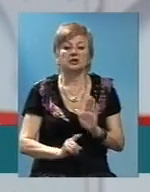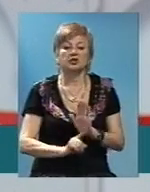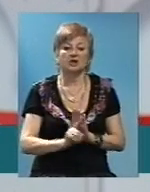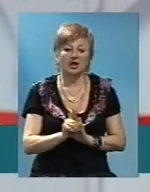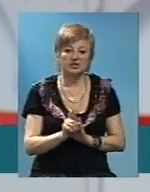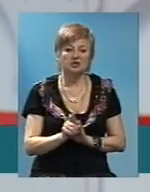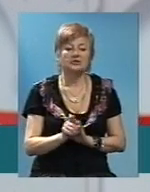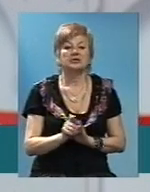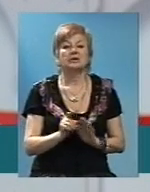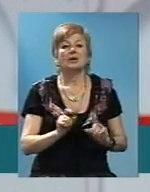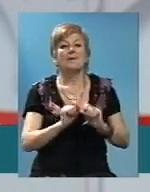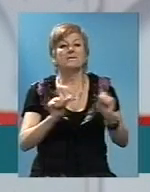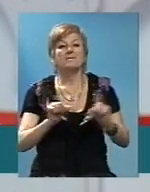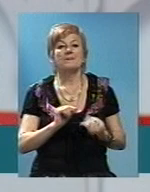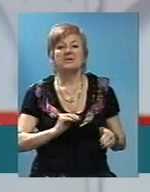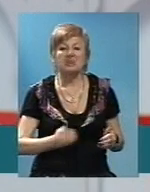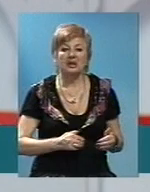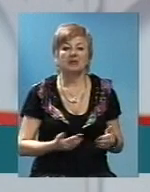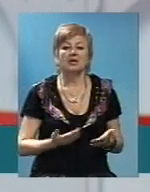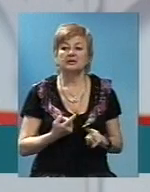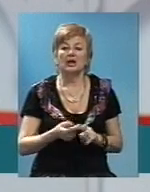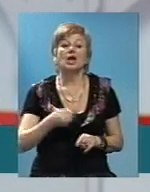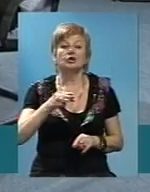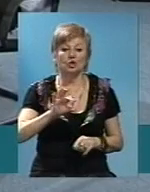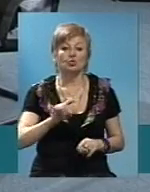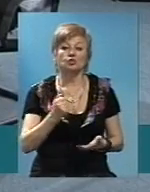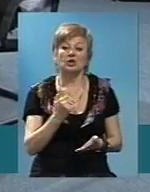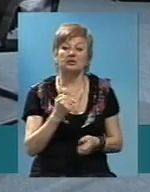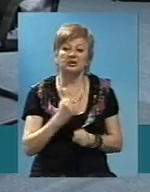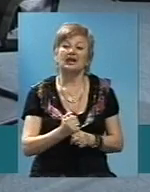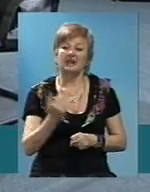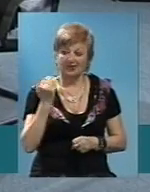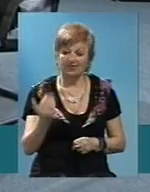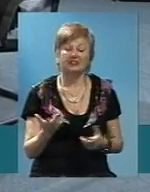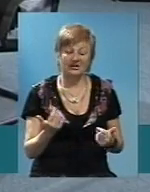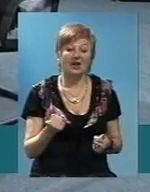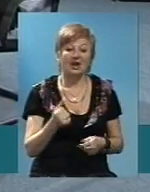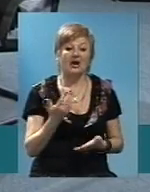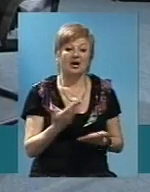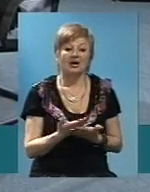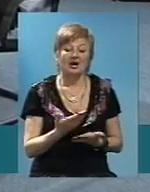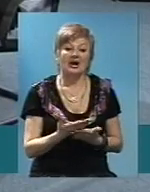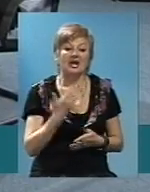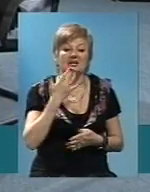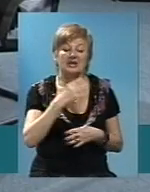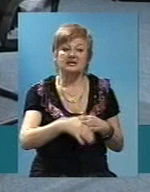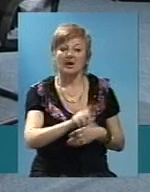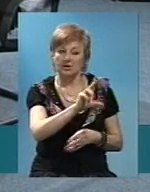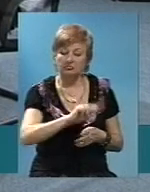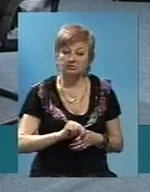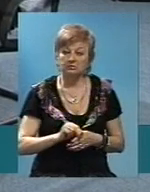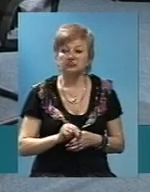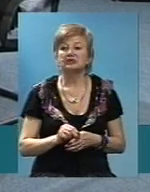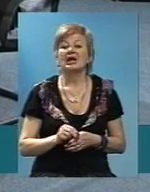і підприємці, це якісь громадські діячі. Це те, що робите ви. Це прийшло за кордону? Те, що